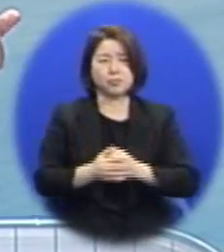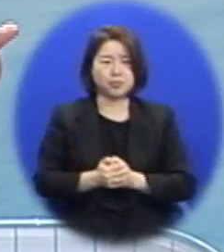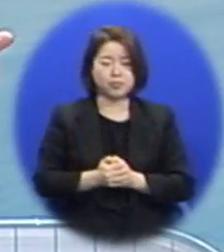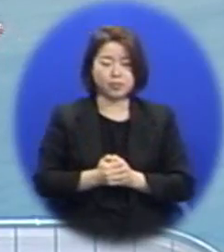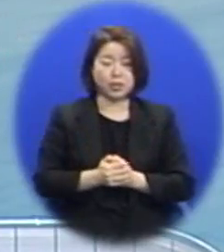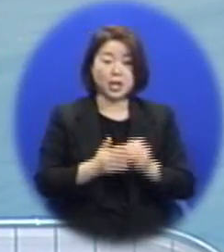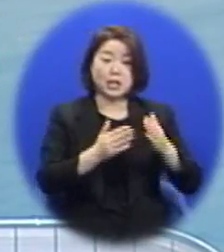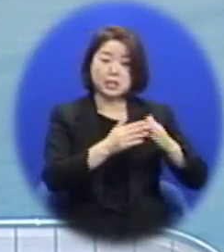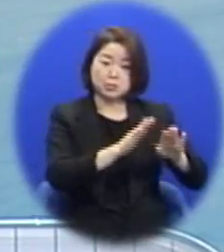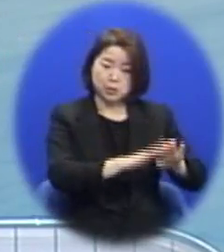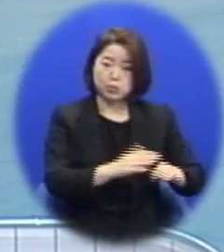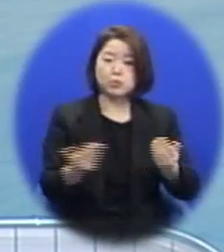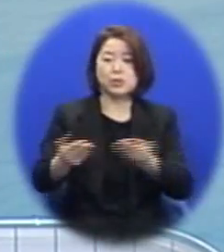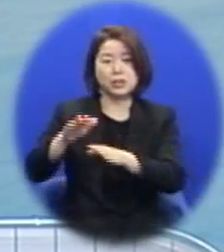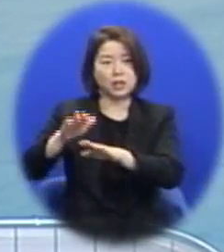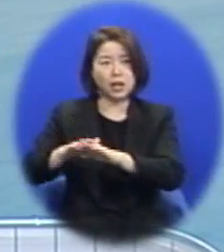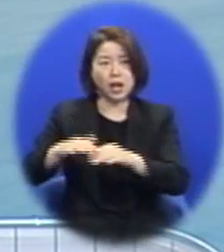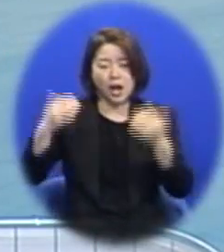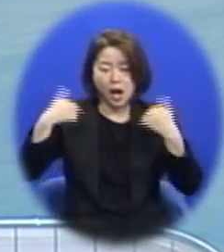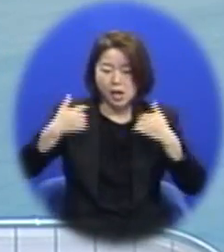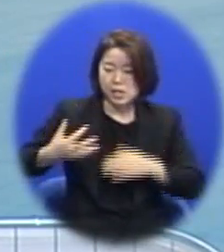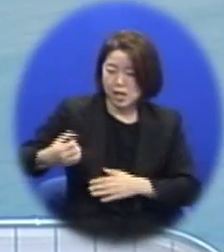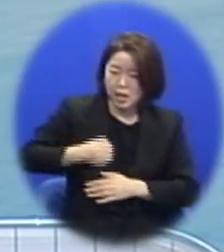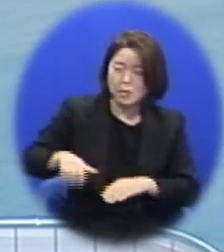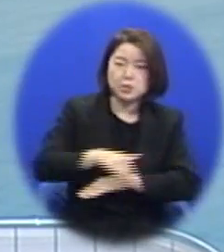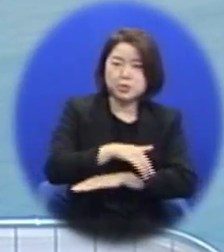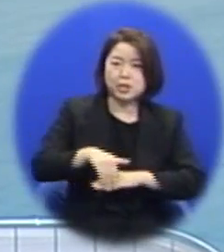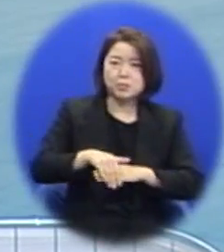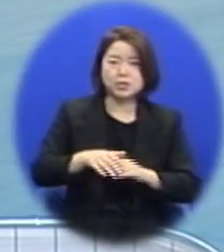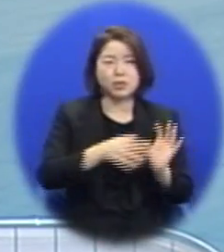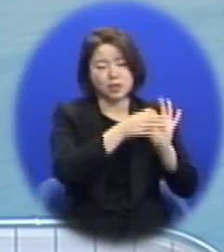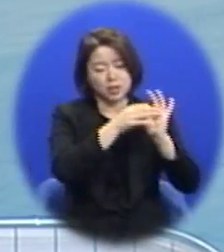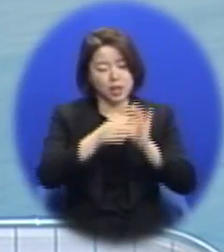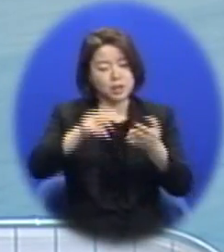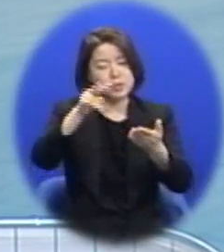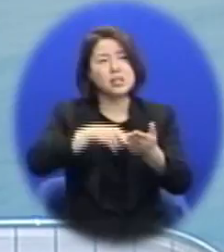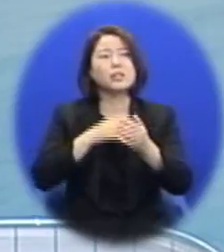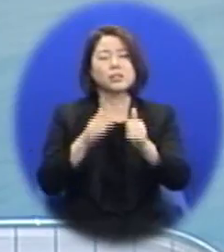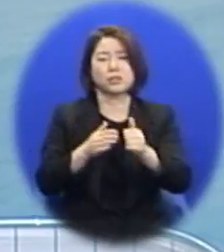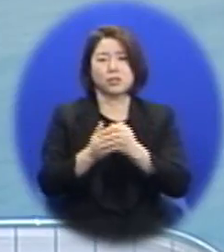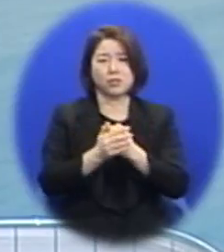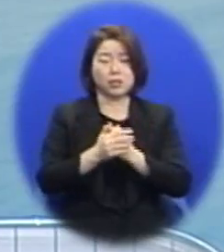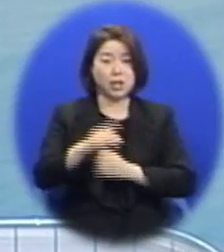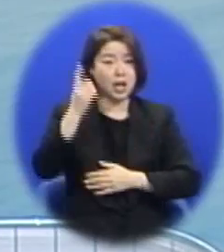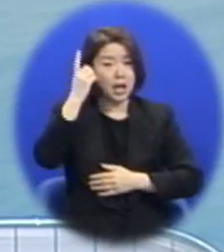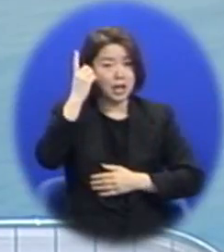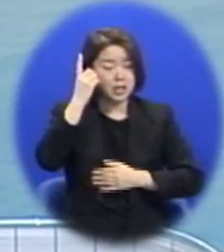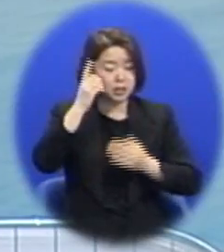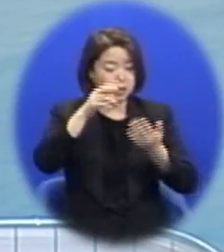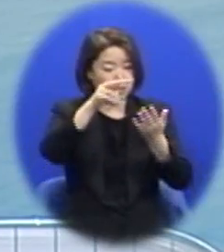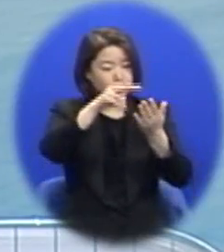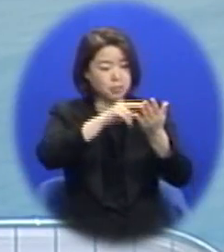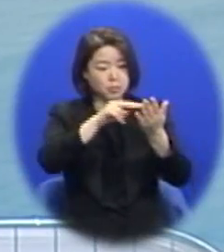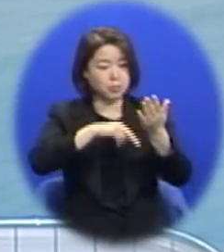두고 직장에도 두고 가지고 다니면서 계속 읽으시라는 거예요. 휴대폰 더 이상 보지 말고